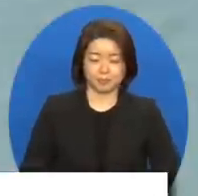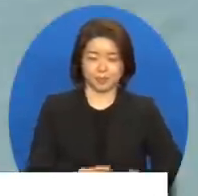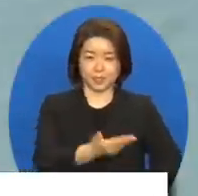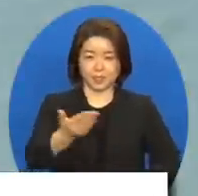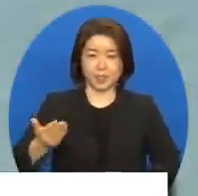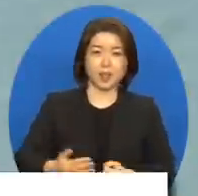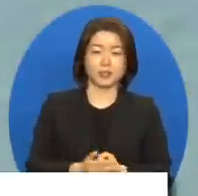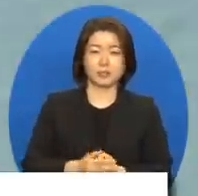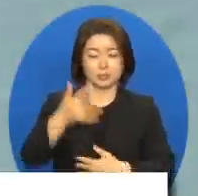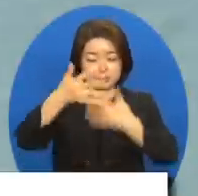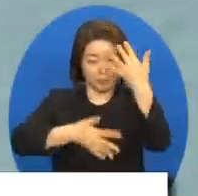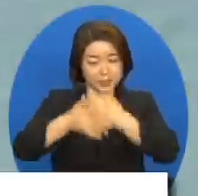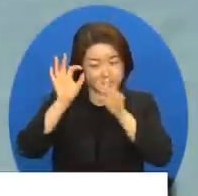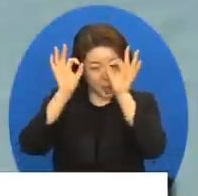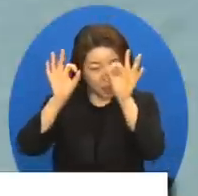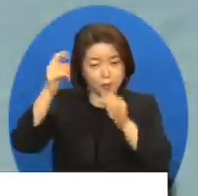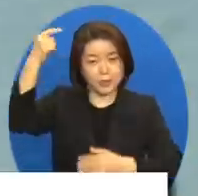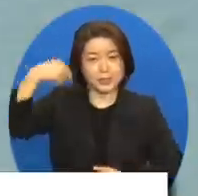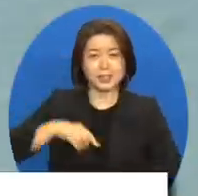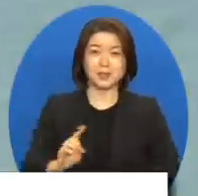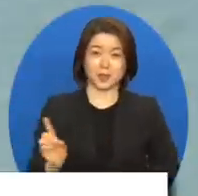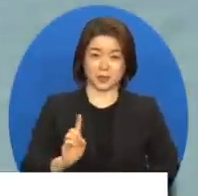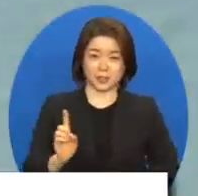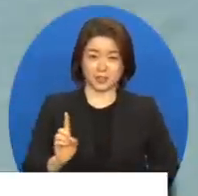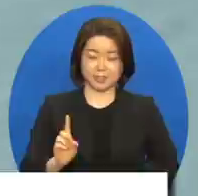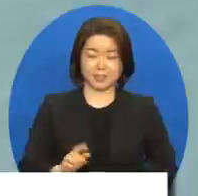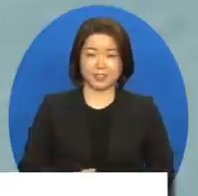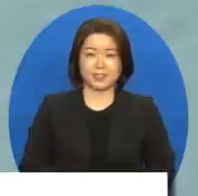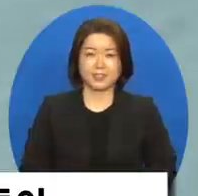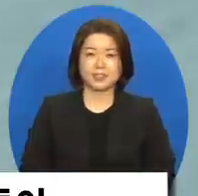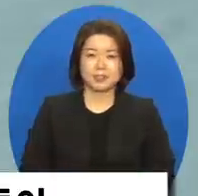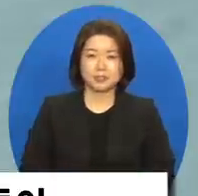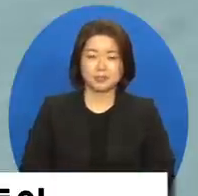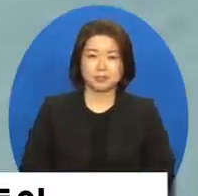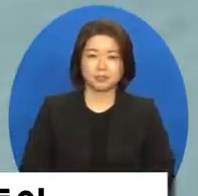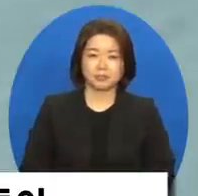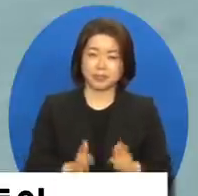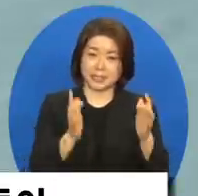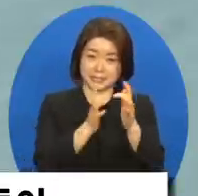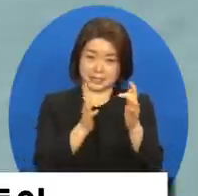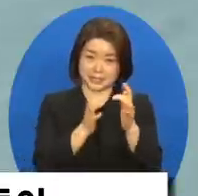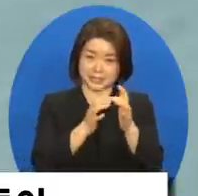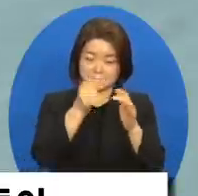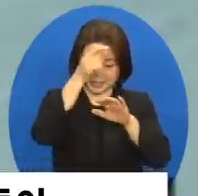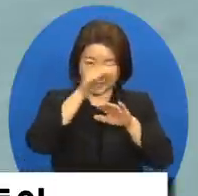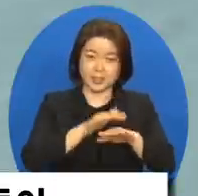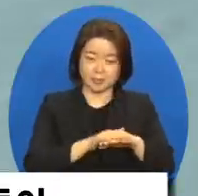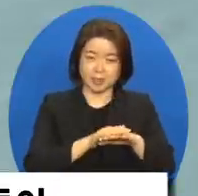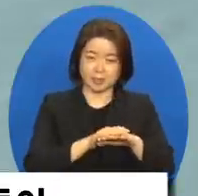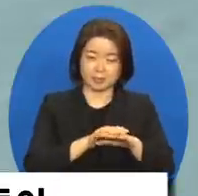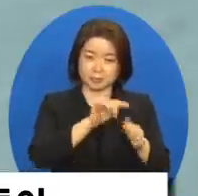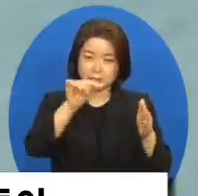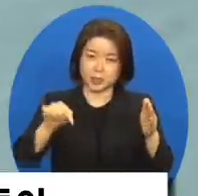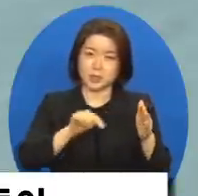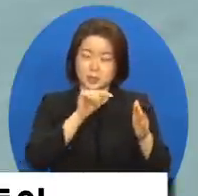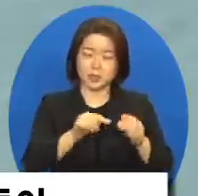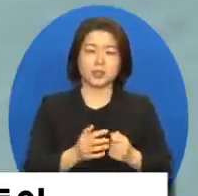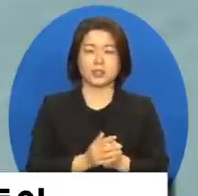여러분, 영상을 보신 느낌이 어떻습니까? 온라인 상에